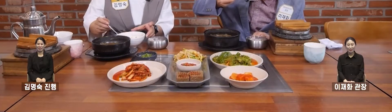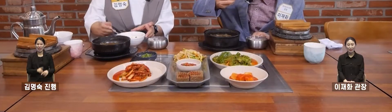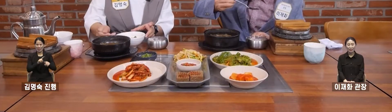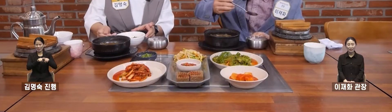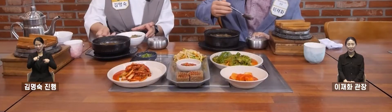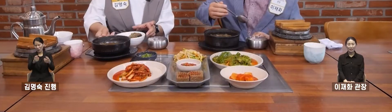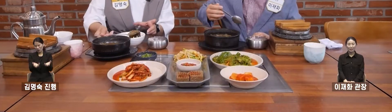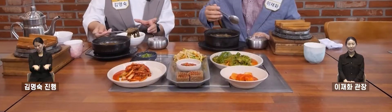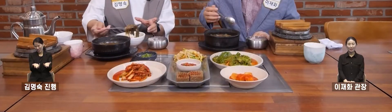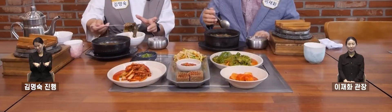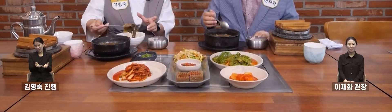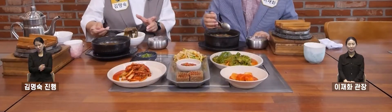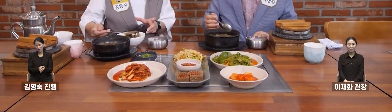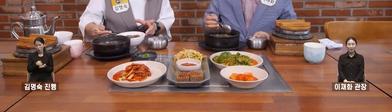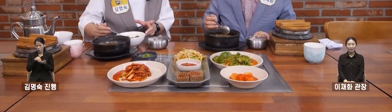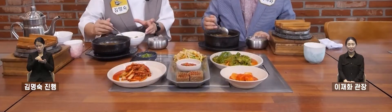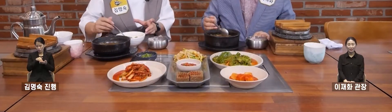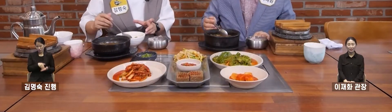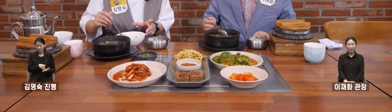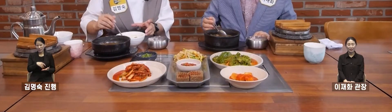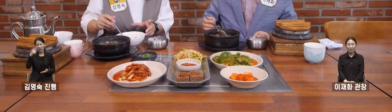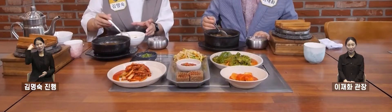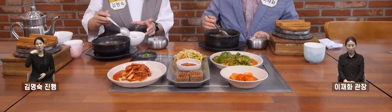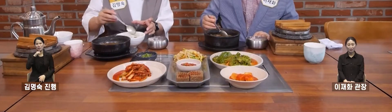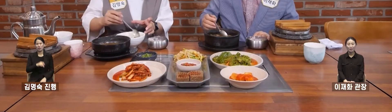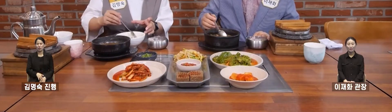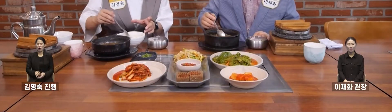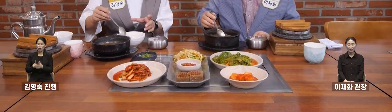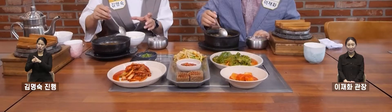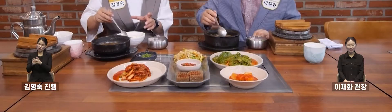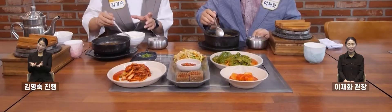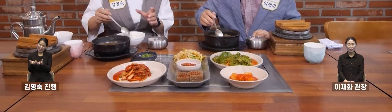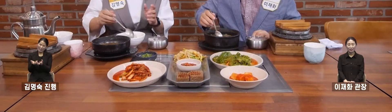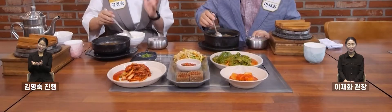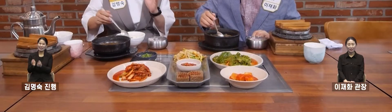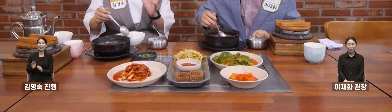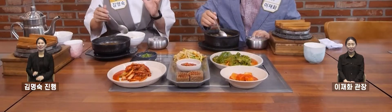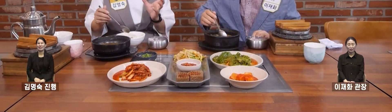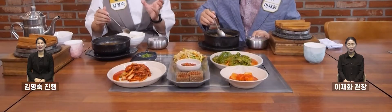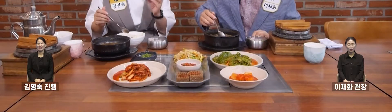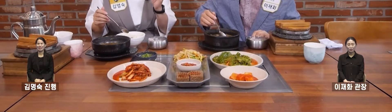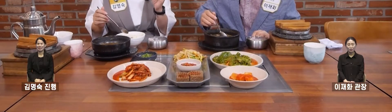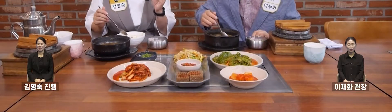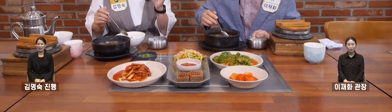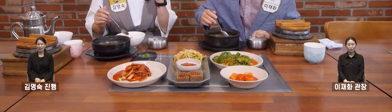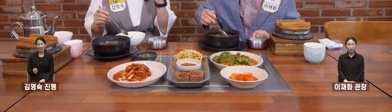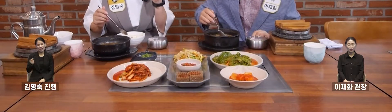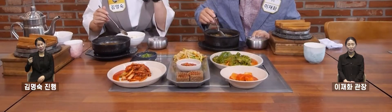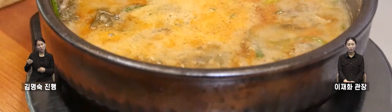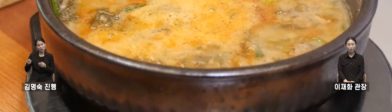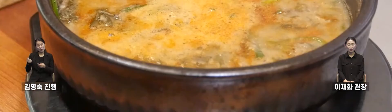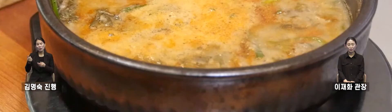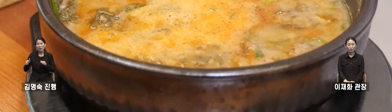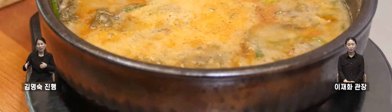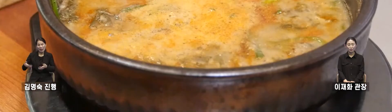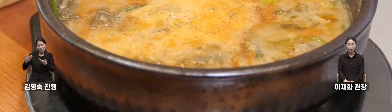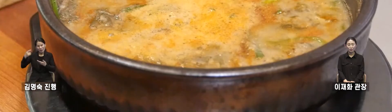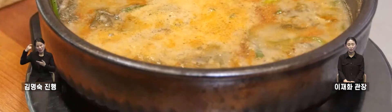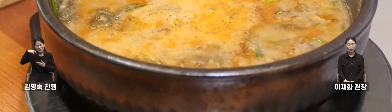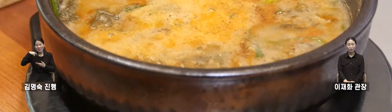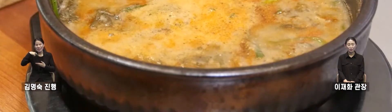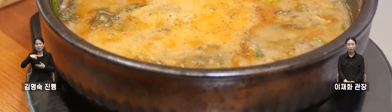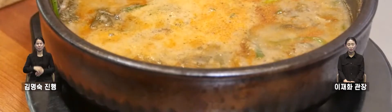예. 오, 장어탕이요. 묵직합니다. 그러니까 추어탕은 조금 이렇게 살짝 가볍다고